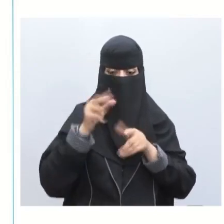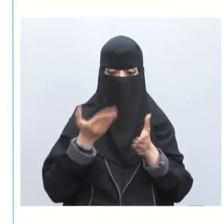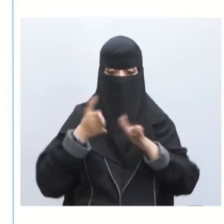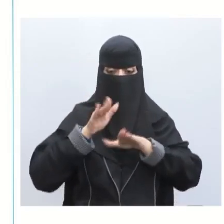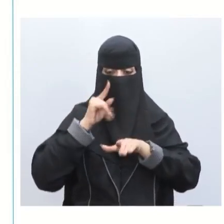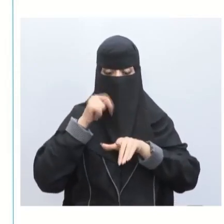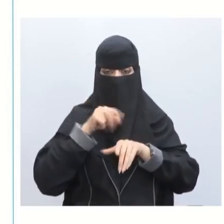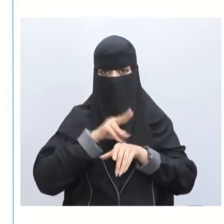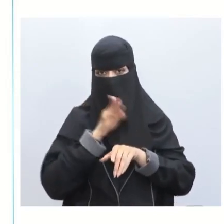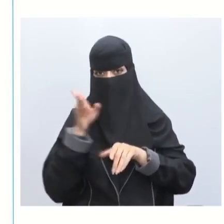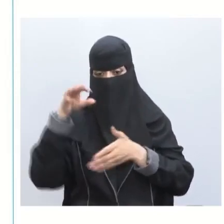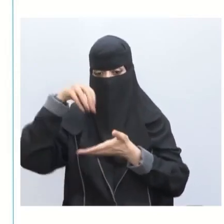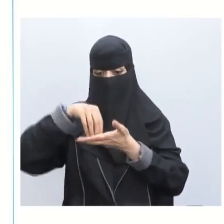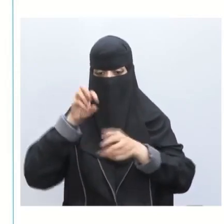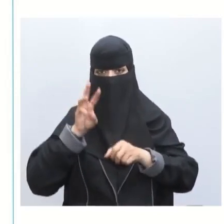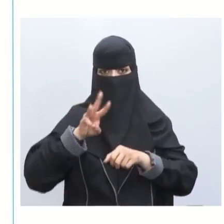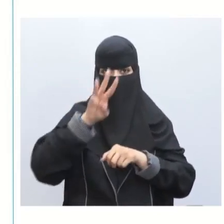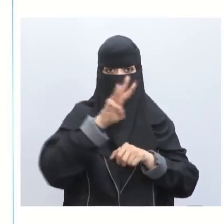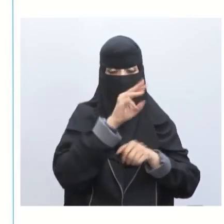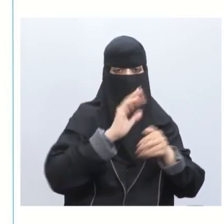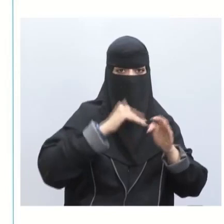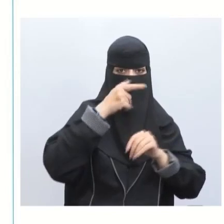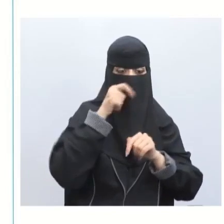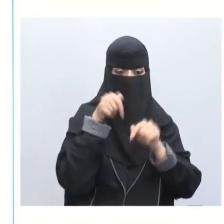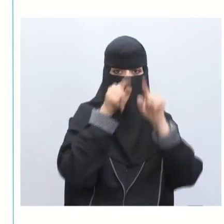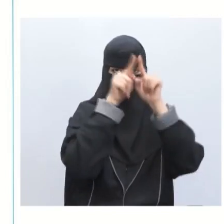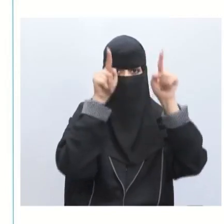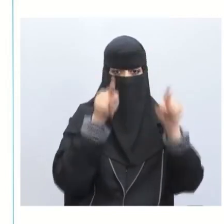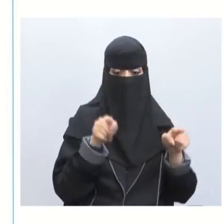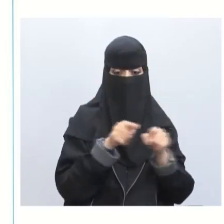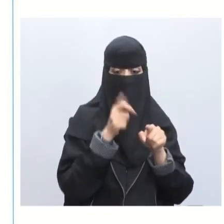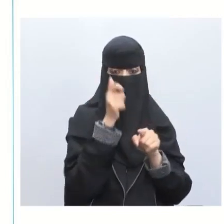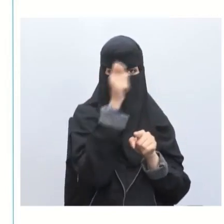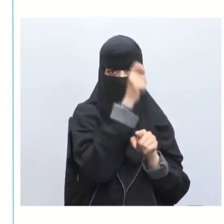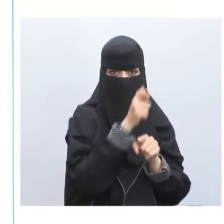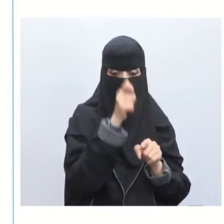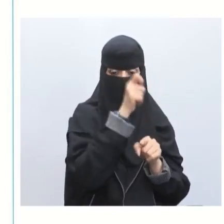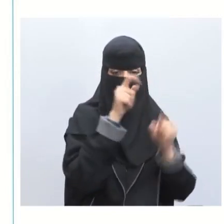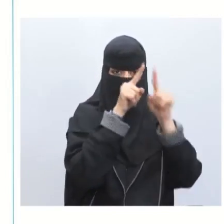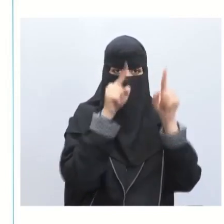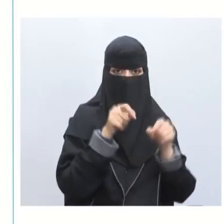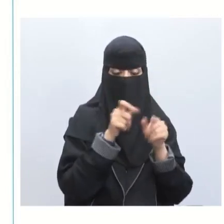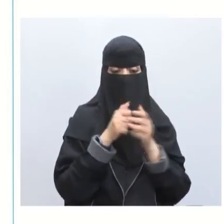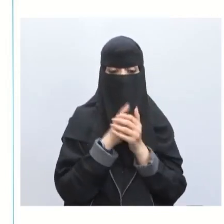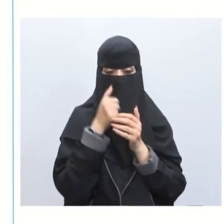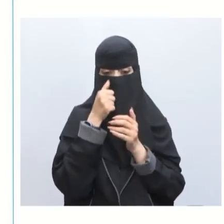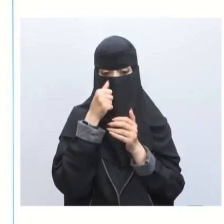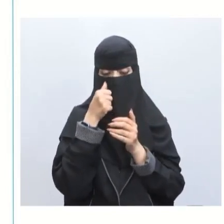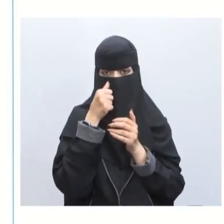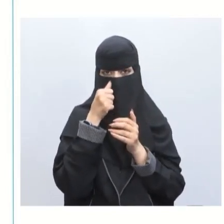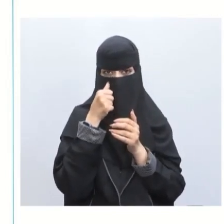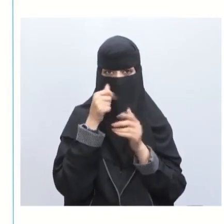وسبل الوقايه منه تهدف هذه المبادره التي اطلقتها وزاره